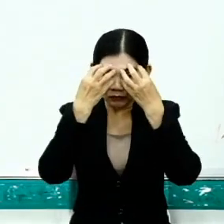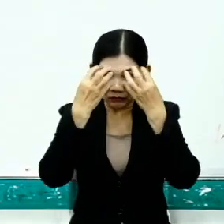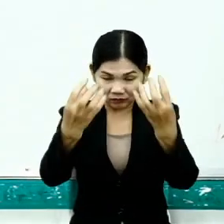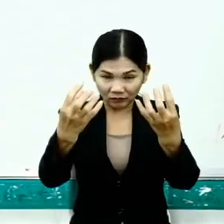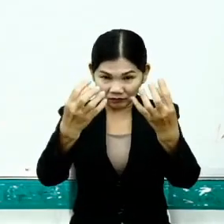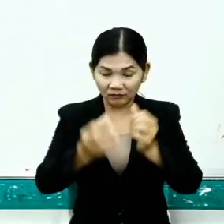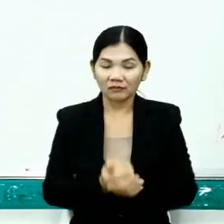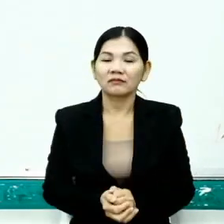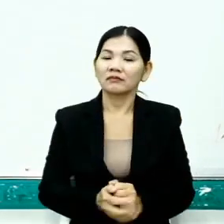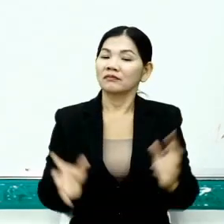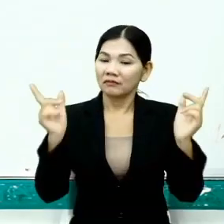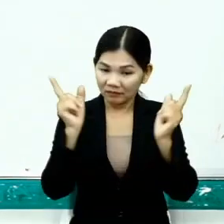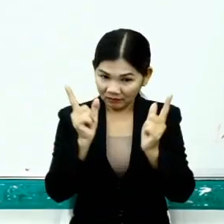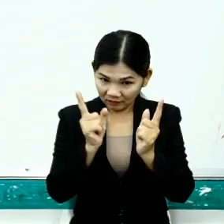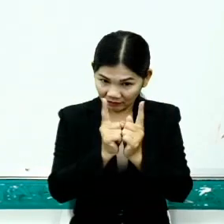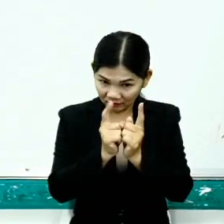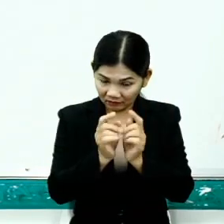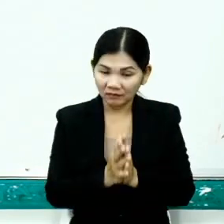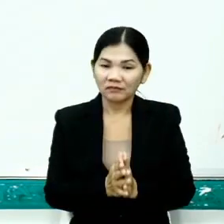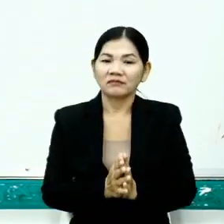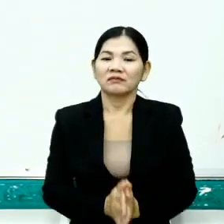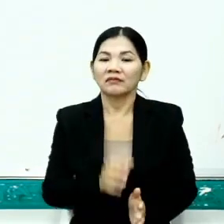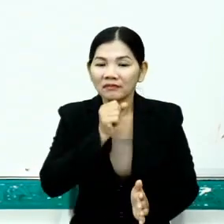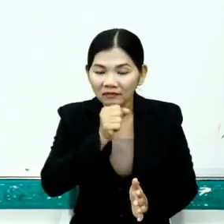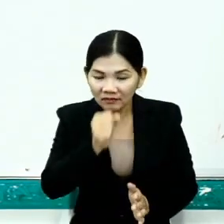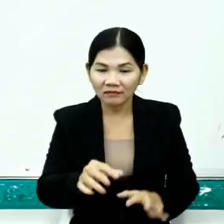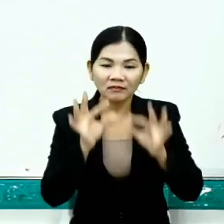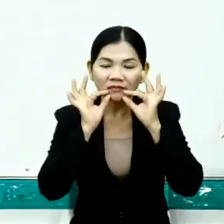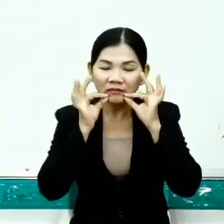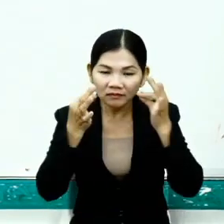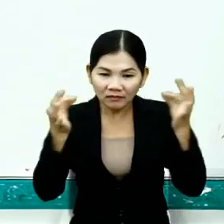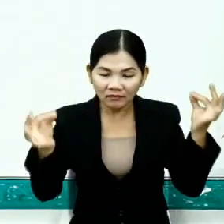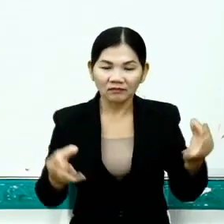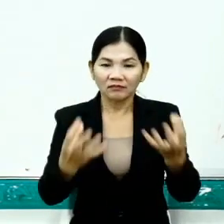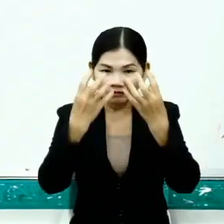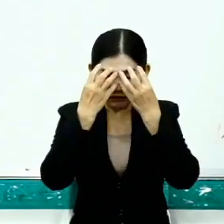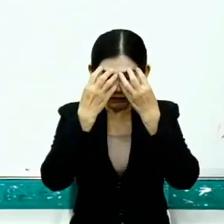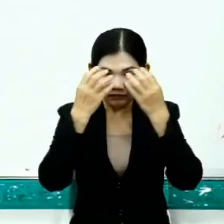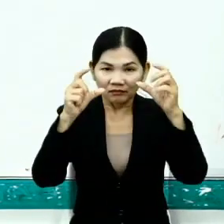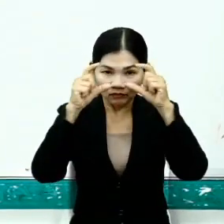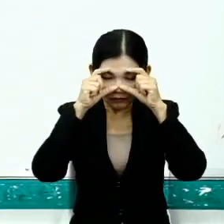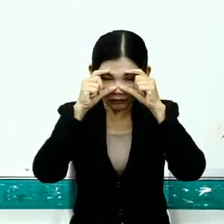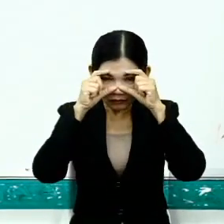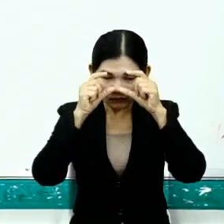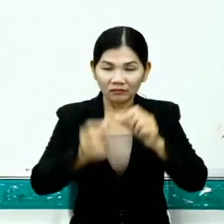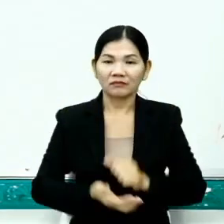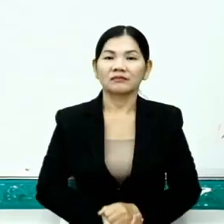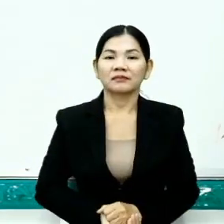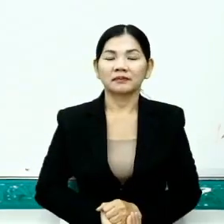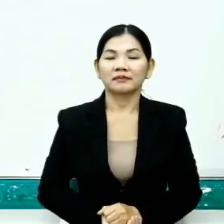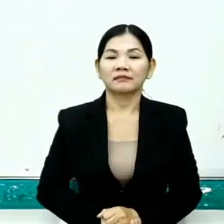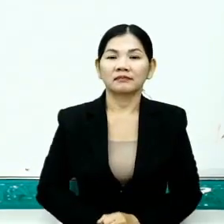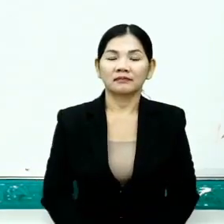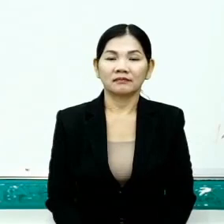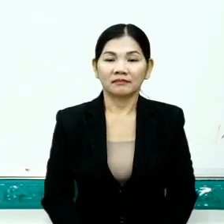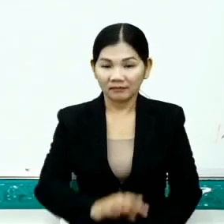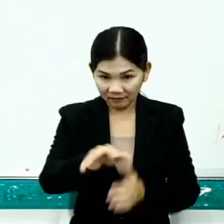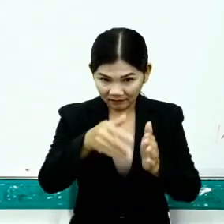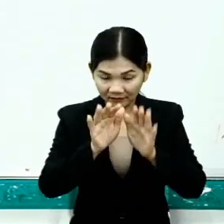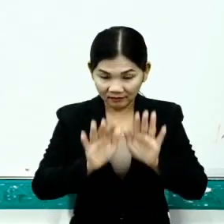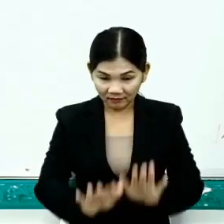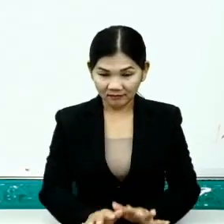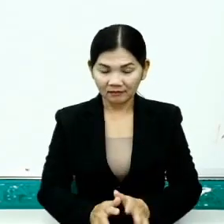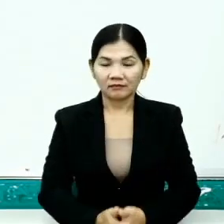thầm thầm tới chuông gì mà bẹ văn ta thầm thầm chà con